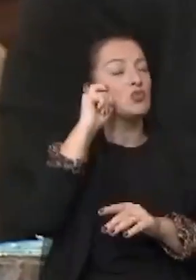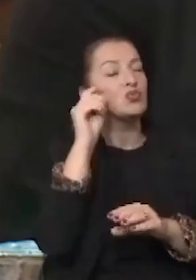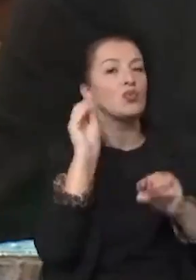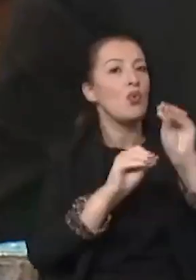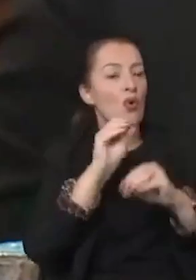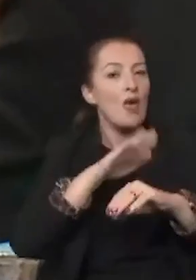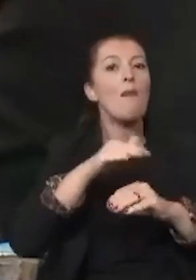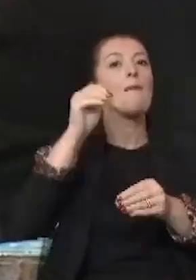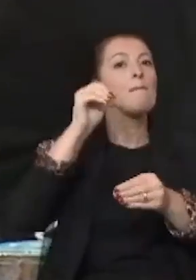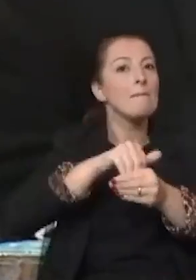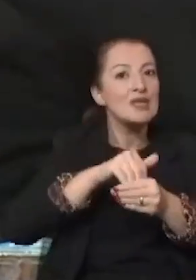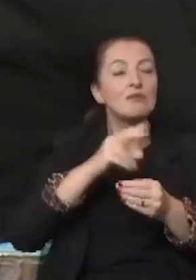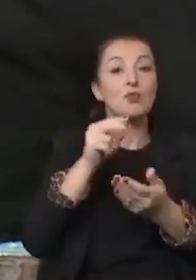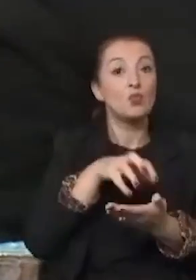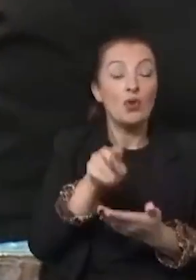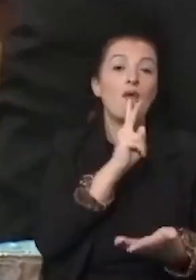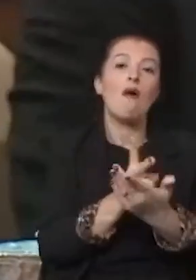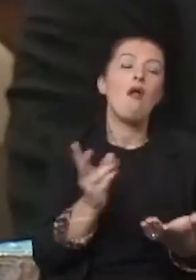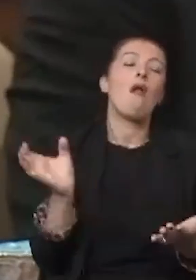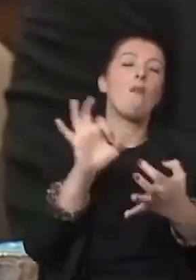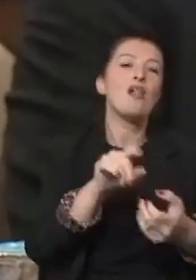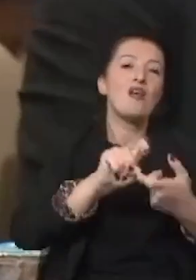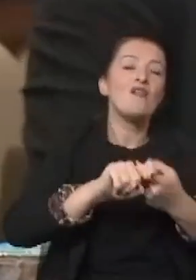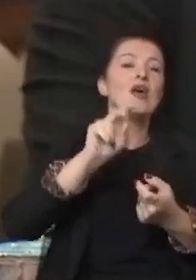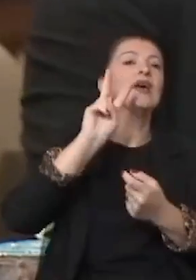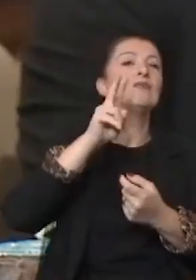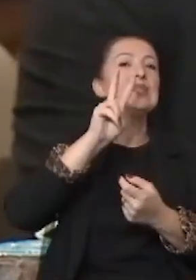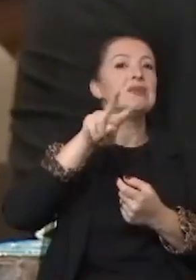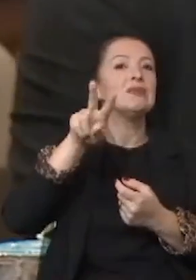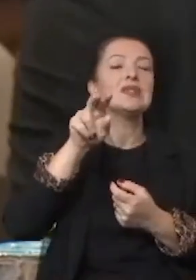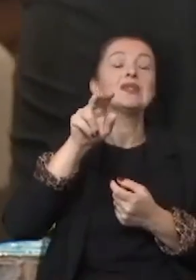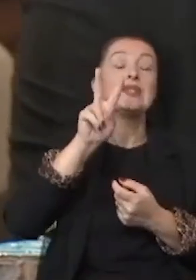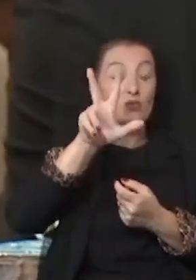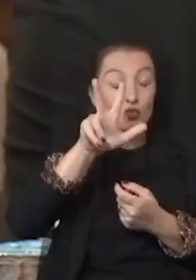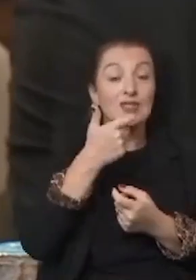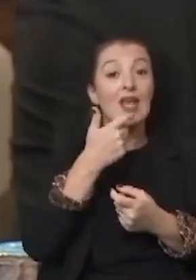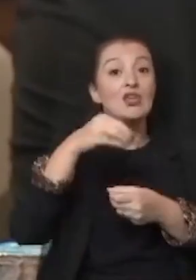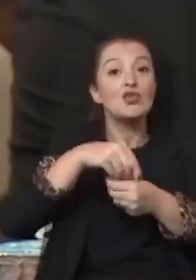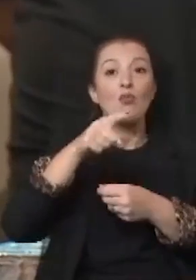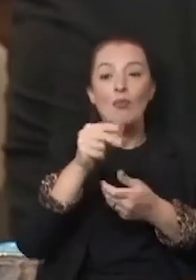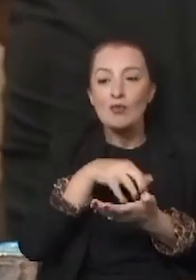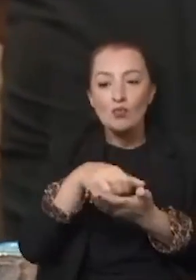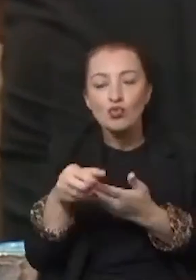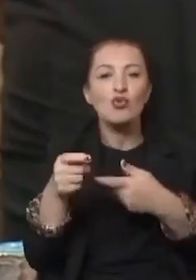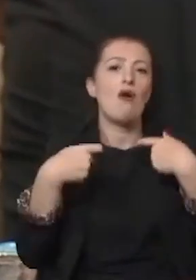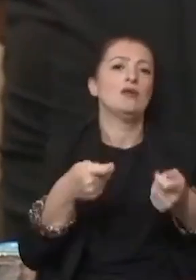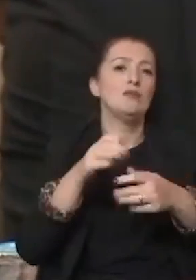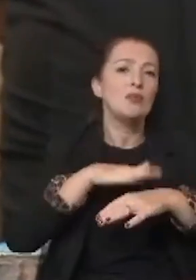Sonucunda meclisimiz bütçeyi karara bağlar ve 2020 içerisinde bu bütçe İstanbullular tarafından kullanılmış olur. Meselenin özü bu